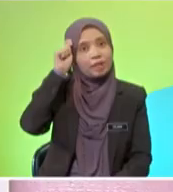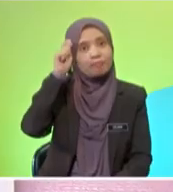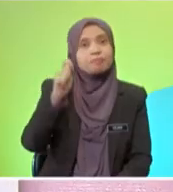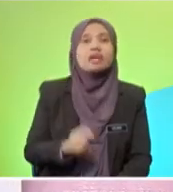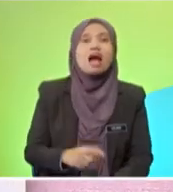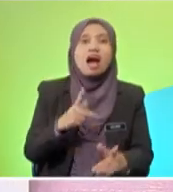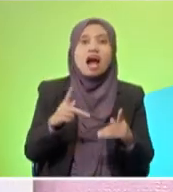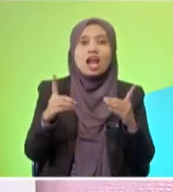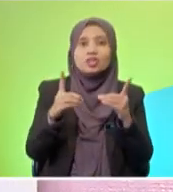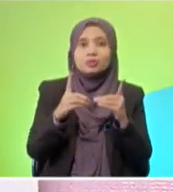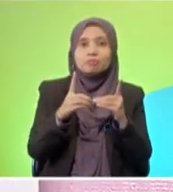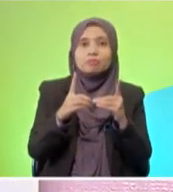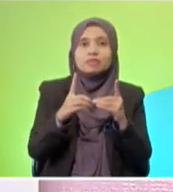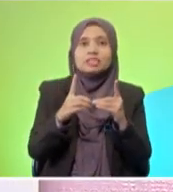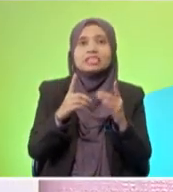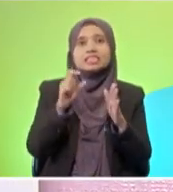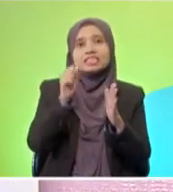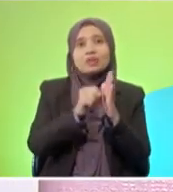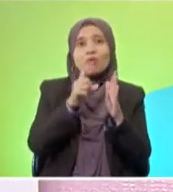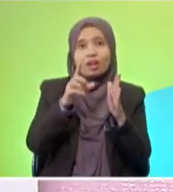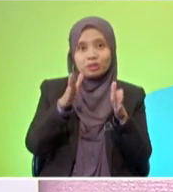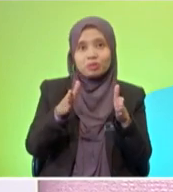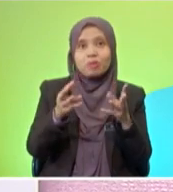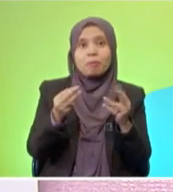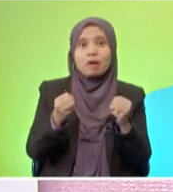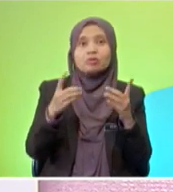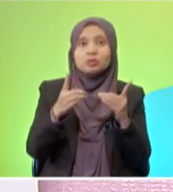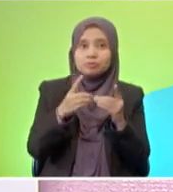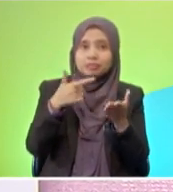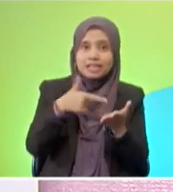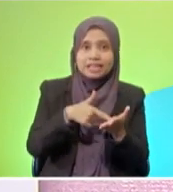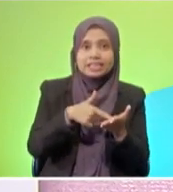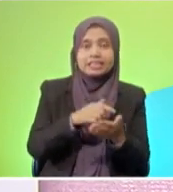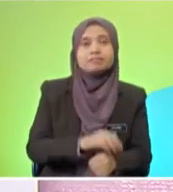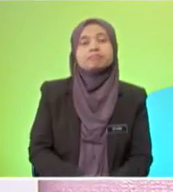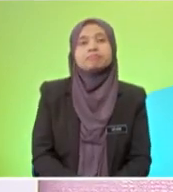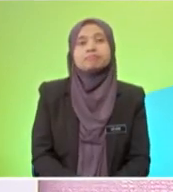orang tua lagi tak sabar-sabar anak berjumpa lagi rata-rakan gitu